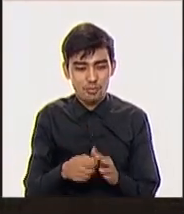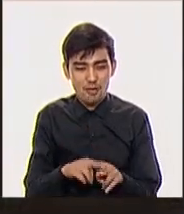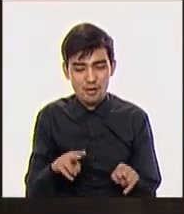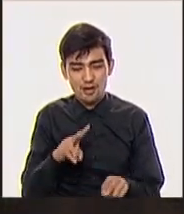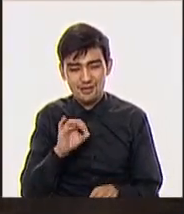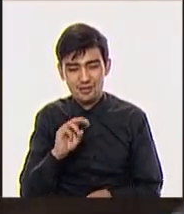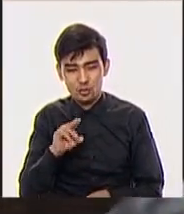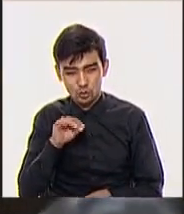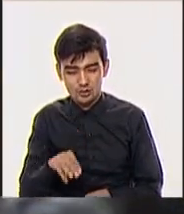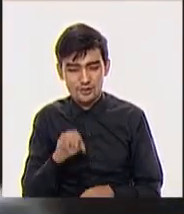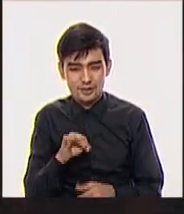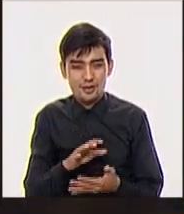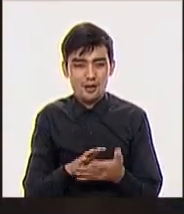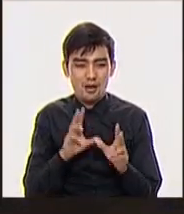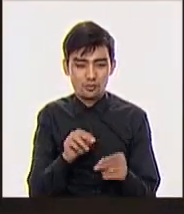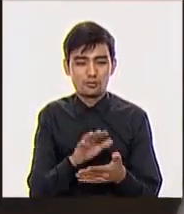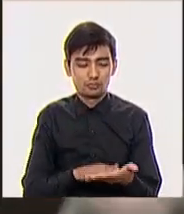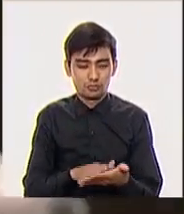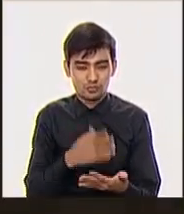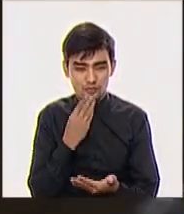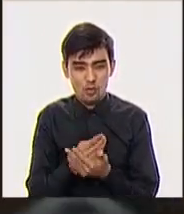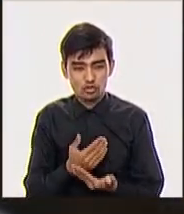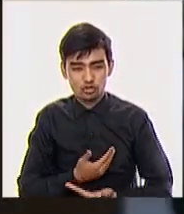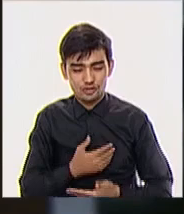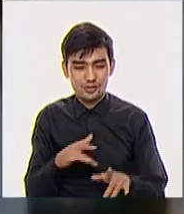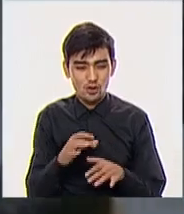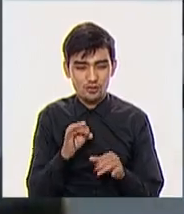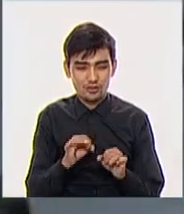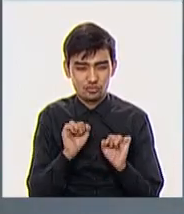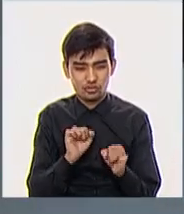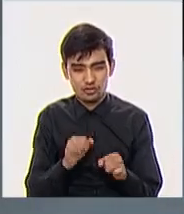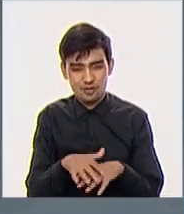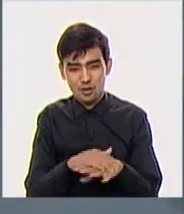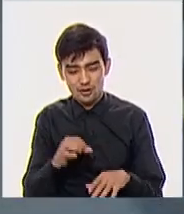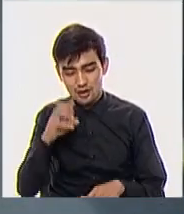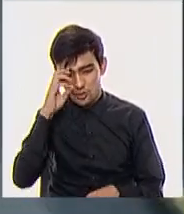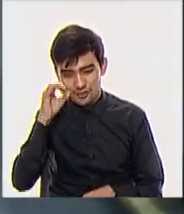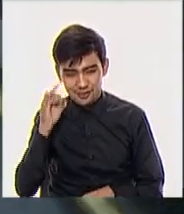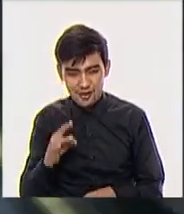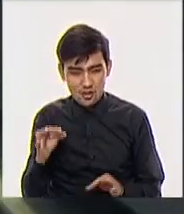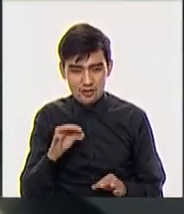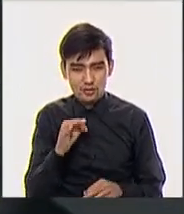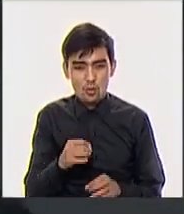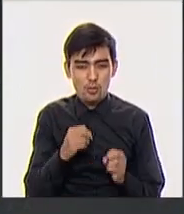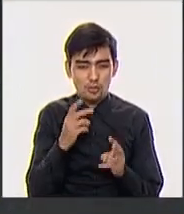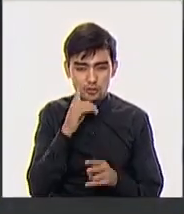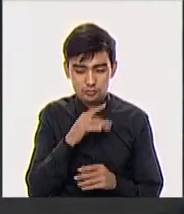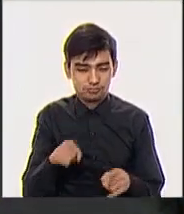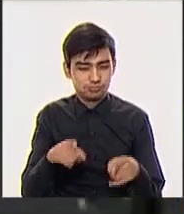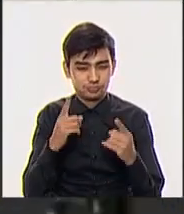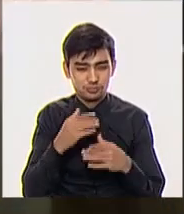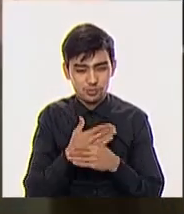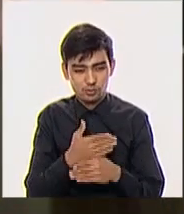и пообещал продолжать дело своей жизни, обеспечение существования государства Израиль, его безопасности и